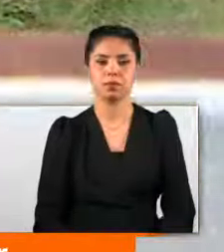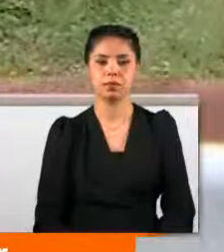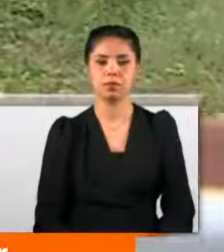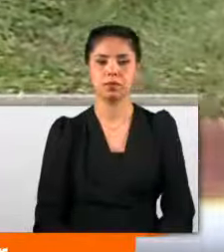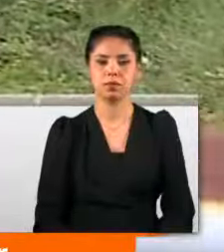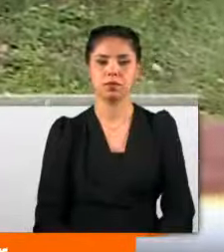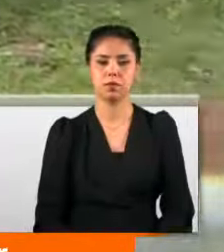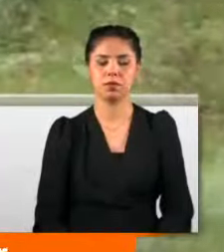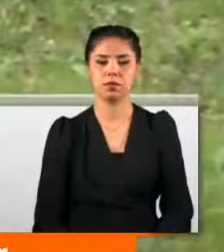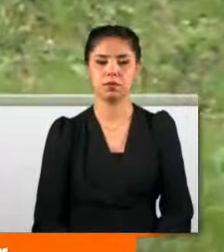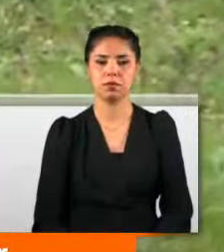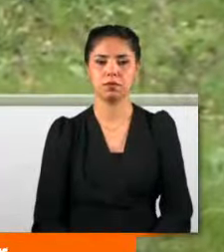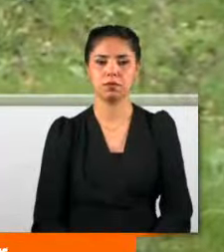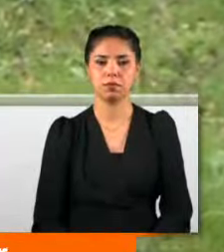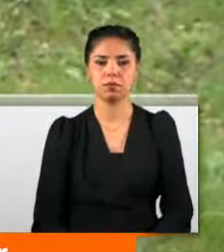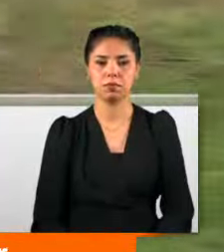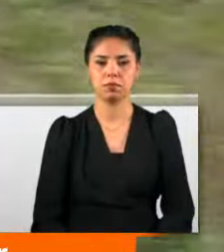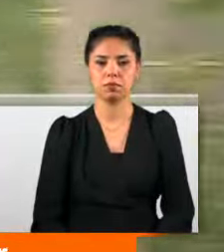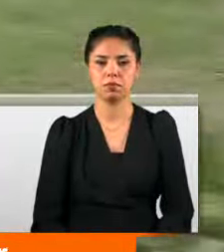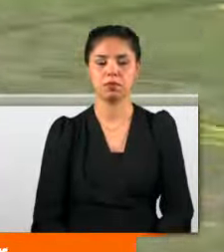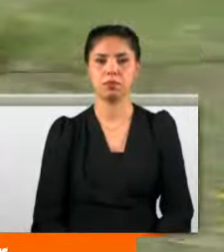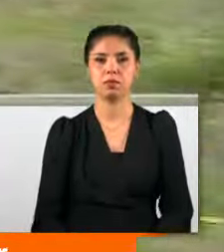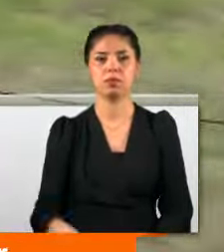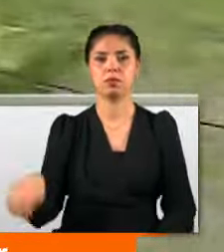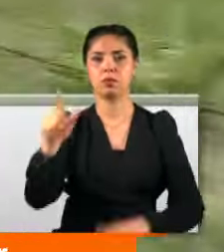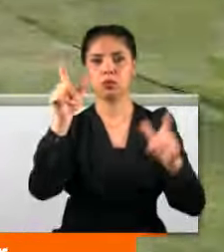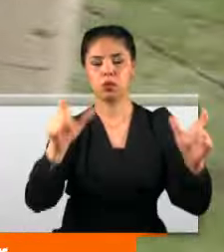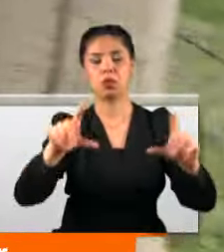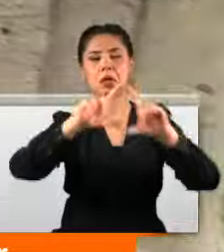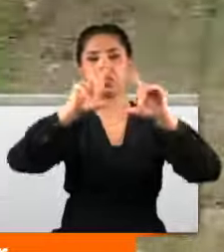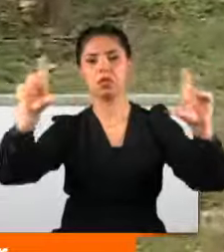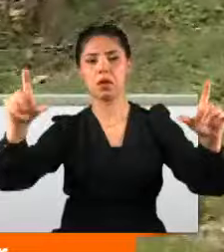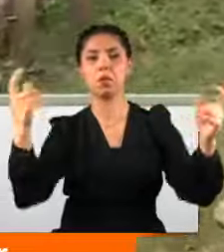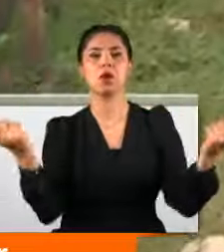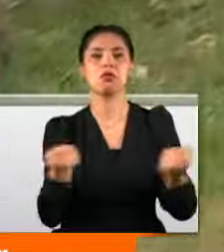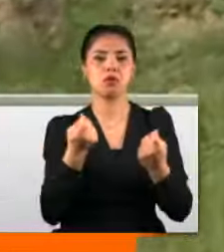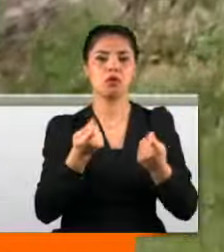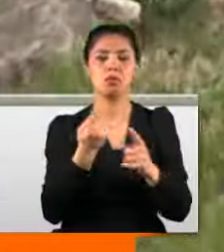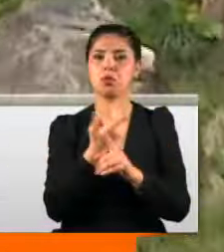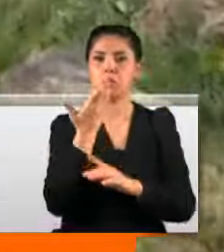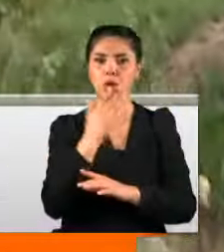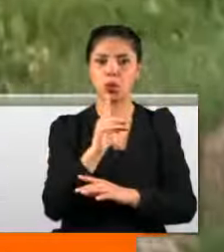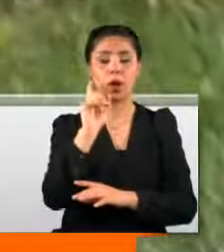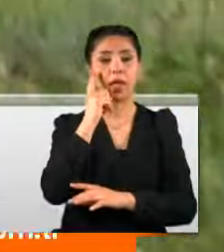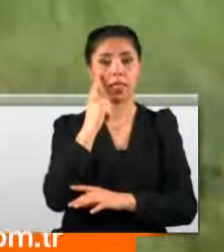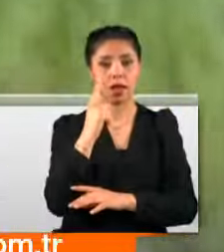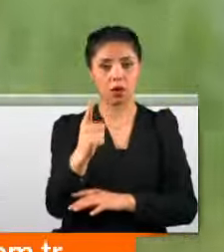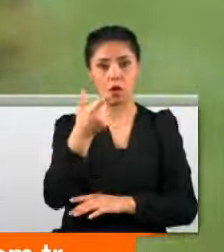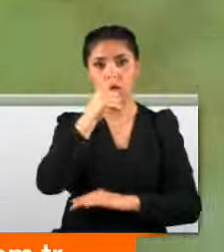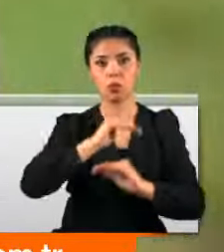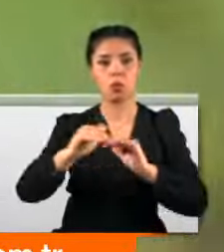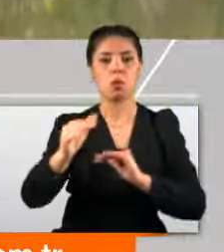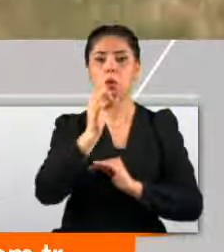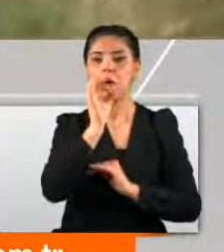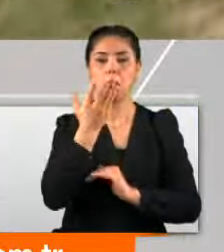7075 dölüm civarında Burası bölgede ne bir tabela ne bir çalışma var Tüm bu iddialardan köylülerin de hiç